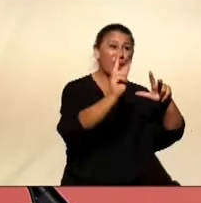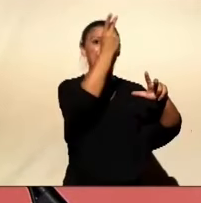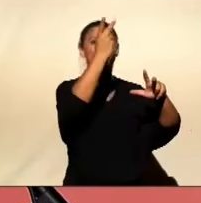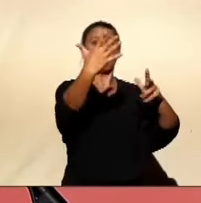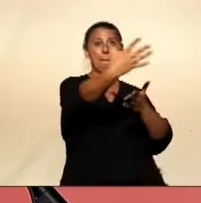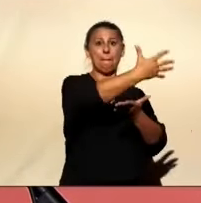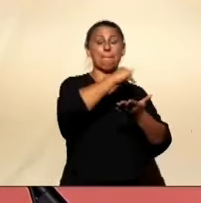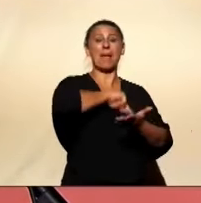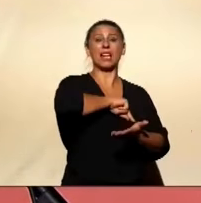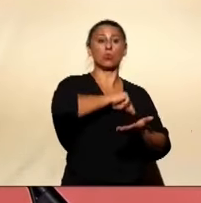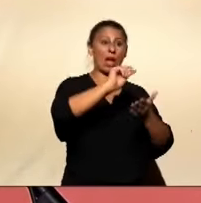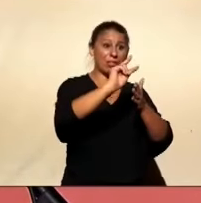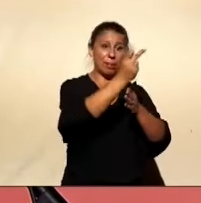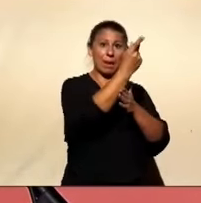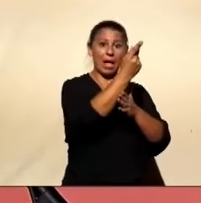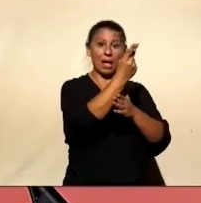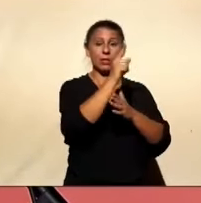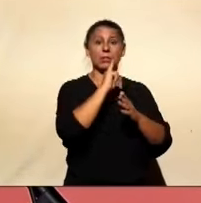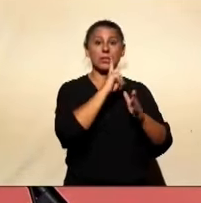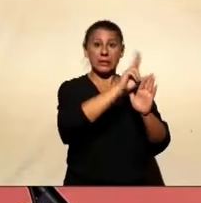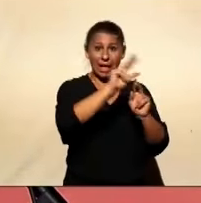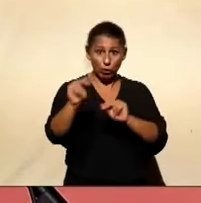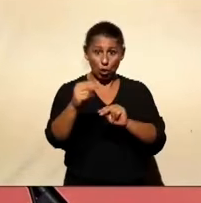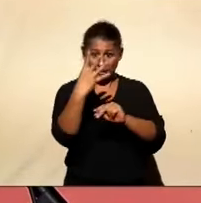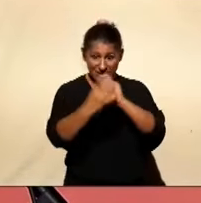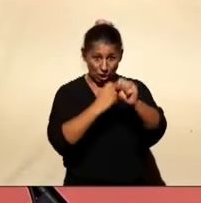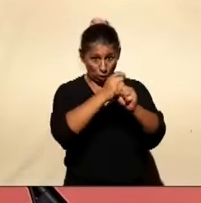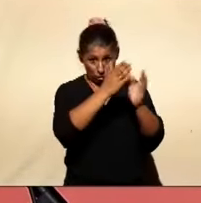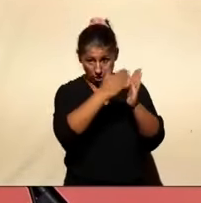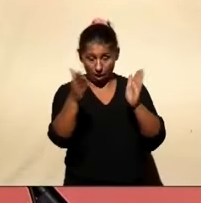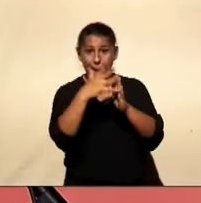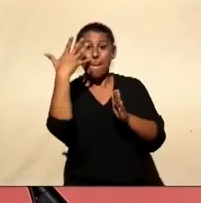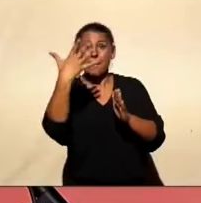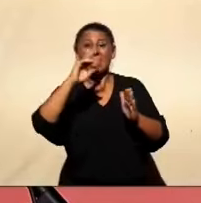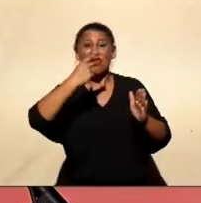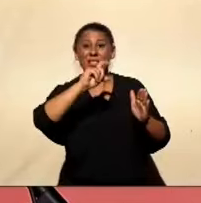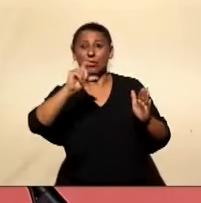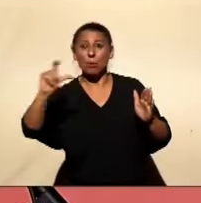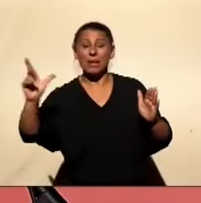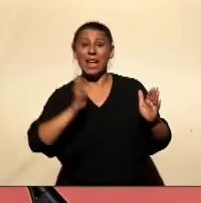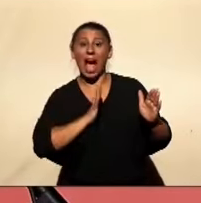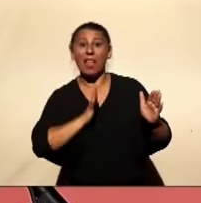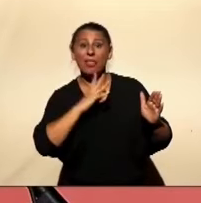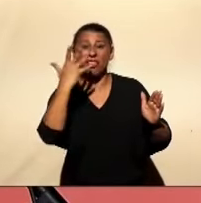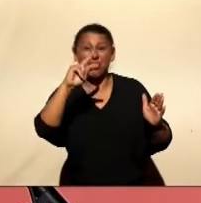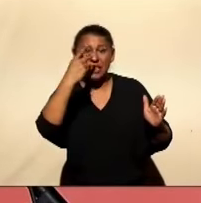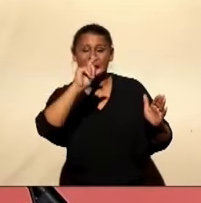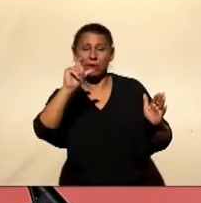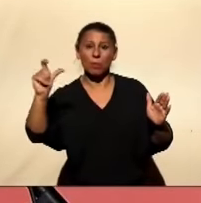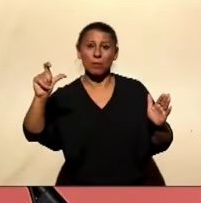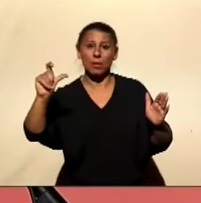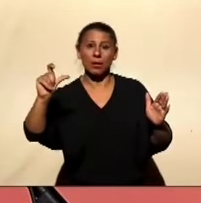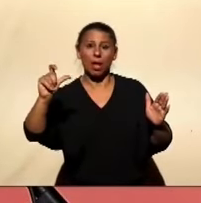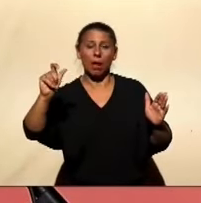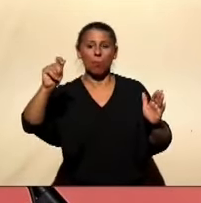τις περιουσίες τους, ενώ το ίδιο διάστημα 5 δισεκατομμύρια άνθρωποι να έχουν γίνει